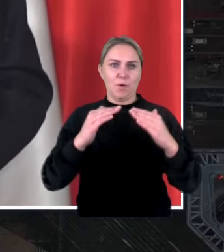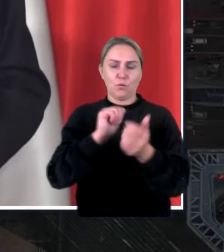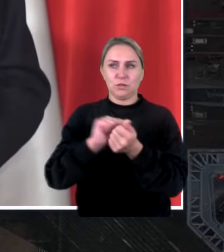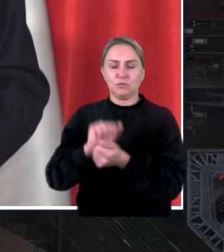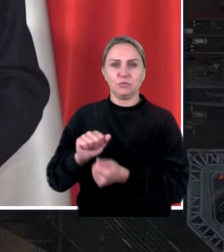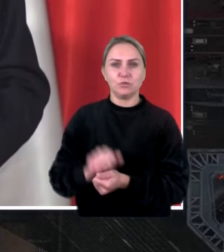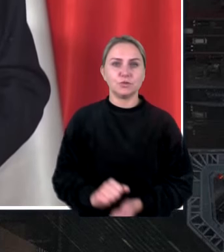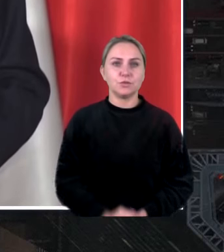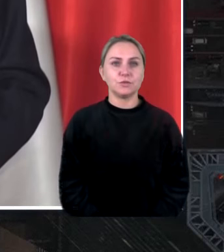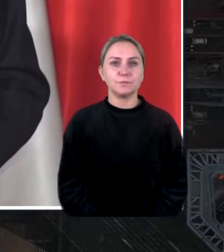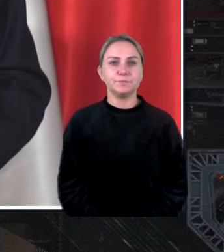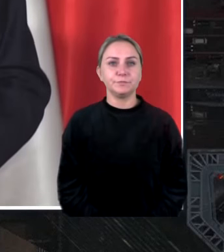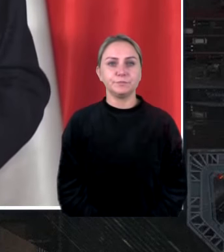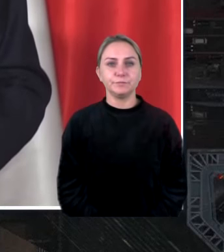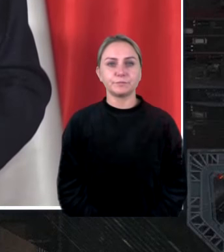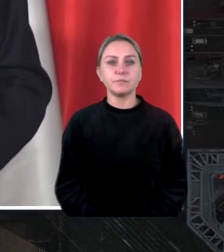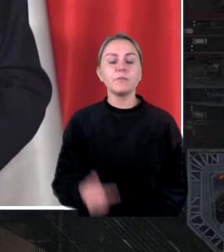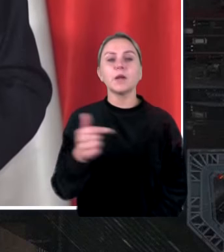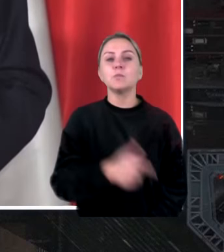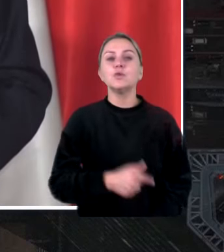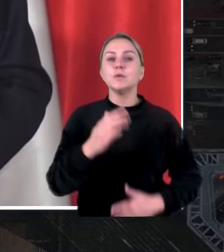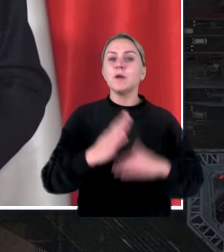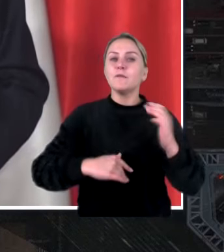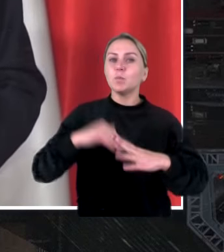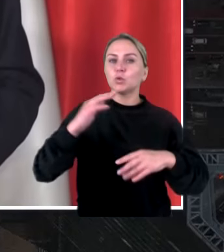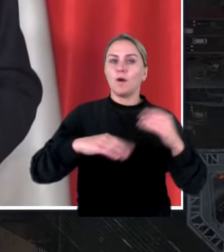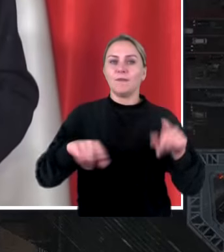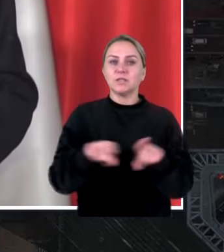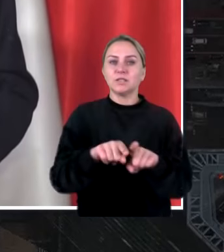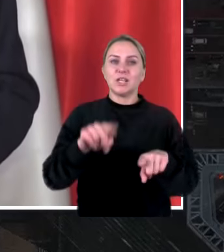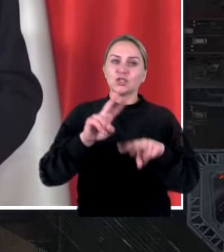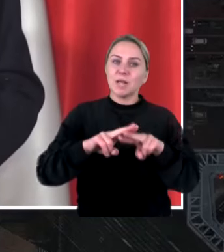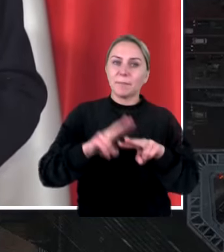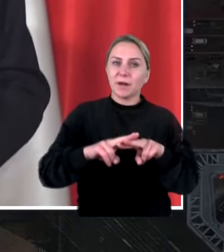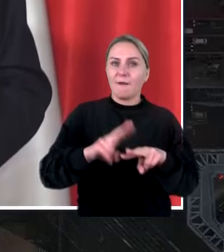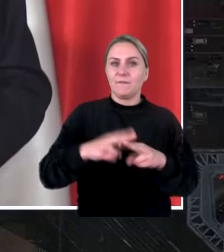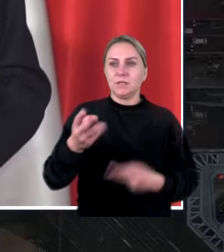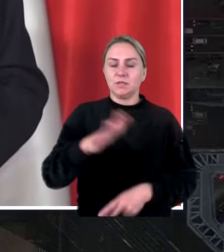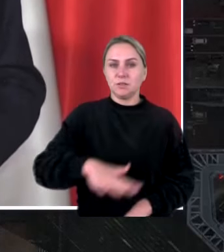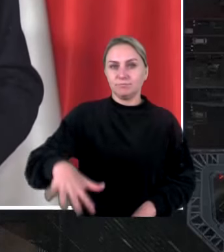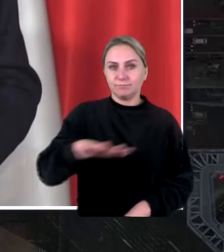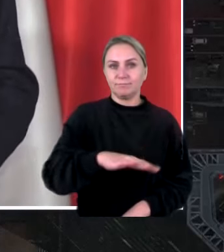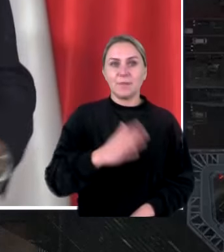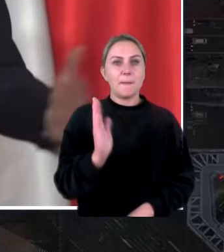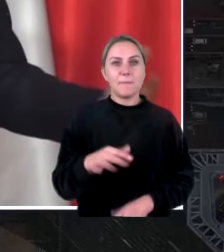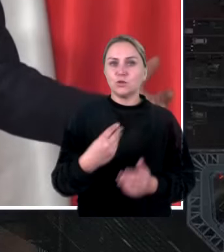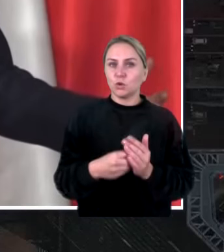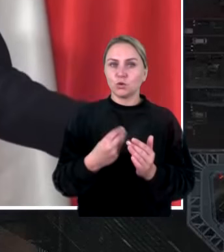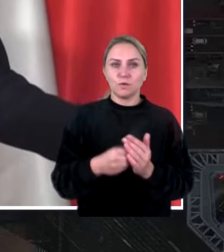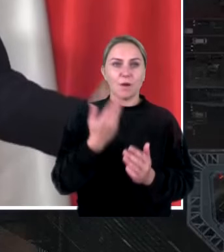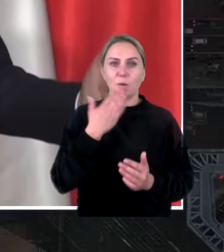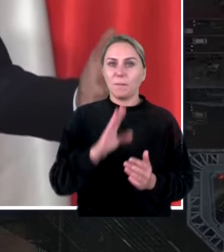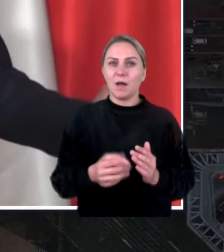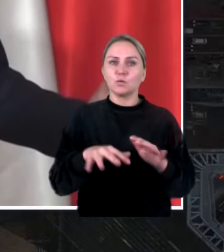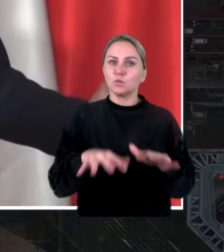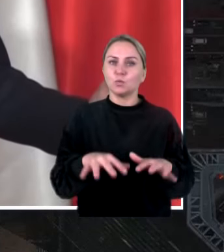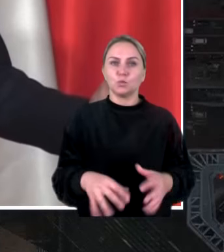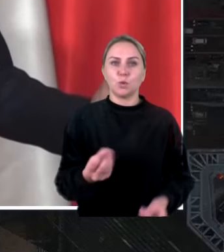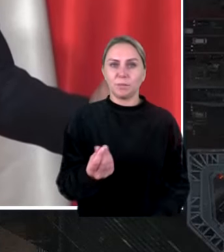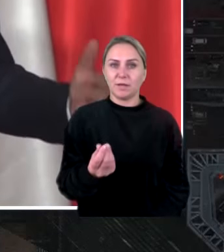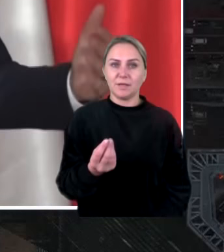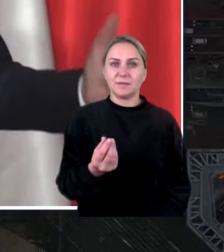to, że musimy wybudować, naprawić infrastrukturę. Będzie to kosztować bardzo wiele pieniędzy. Bardzo